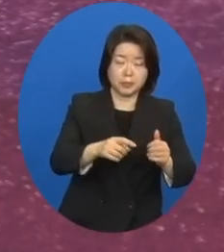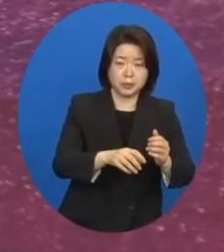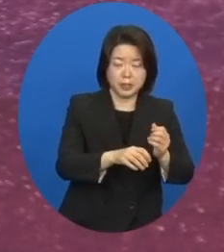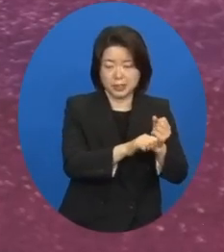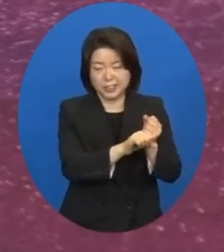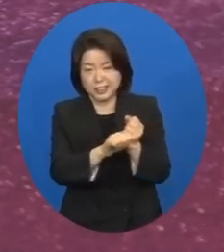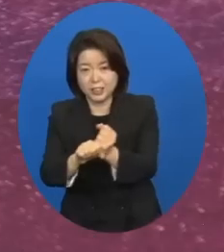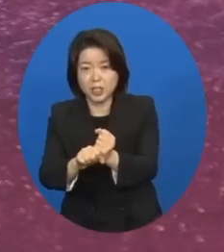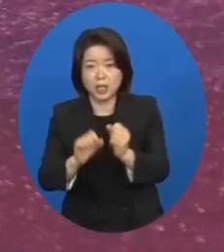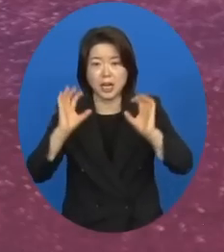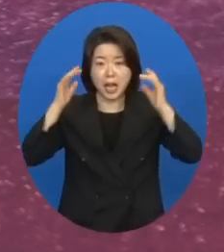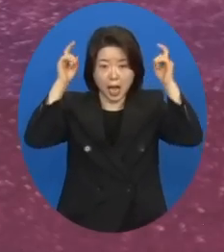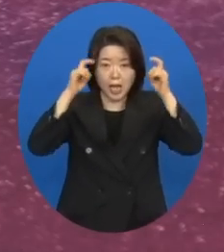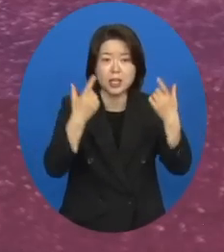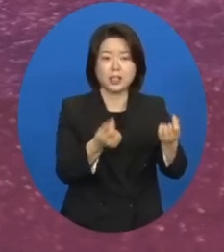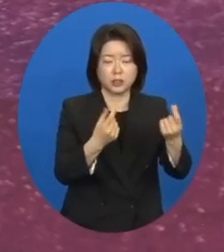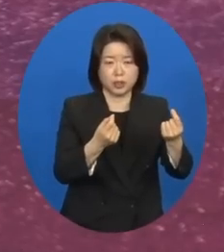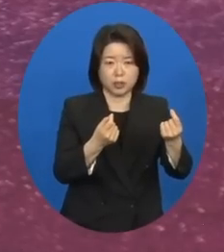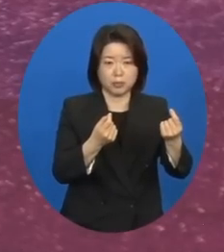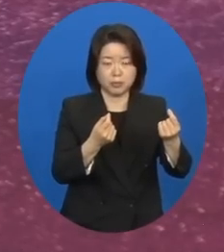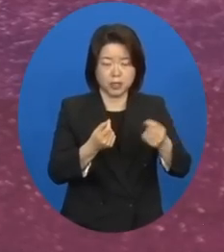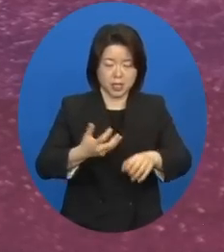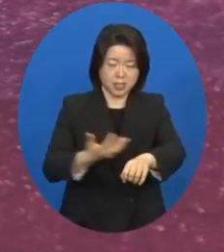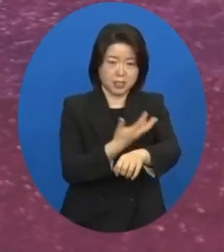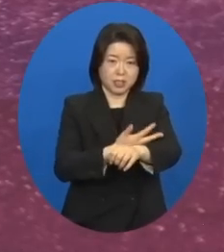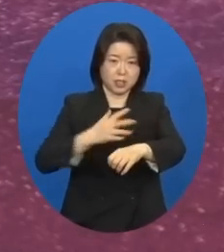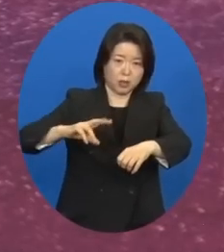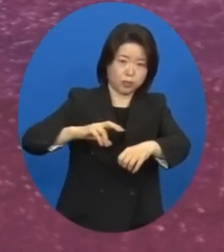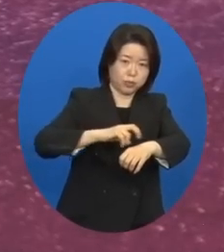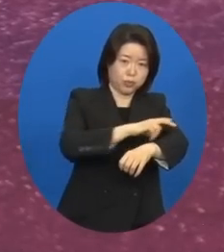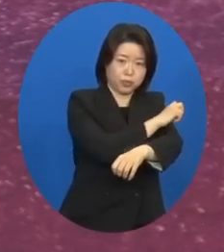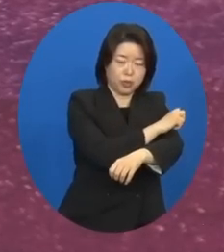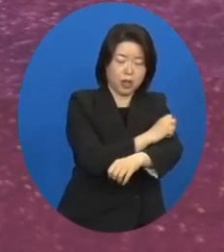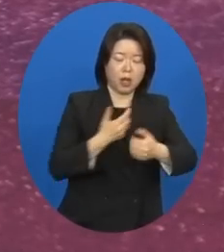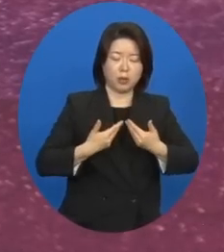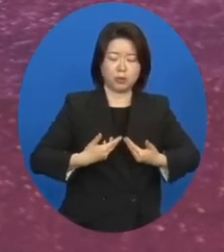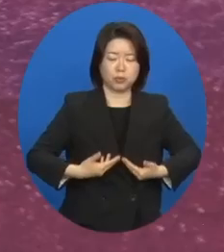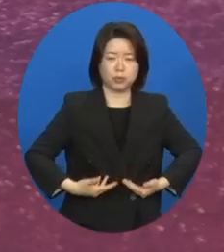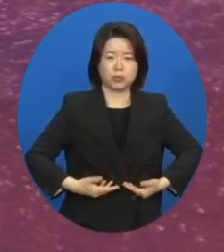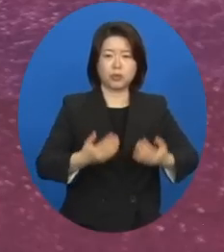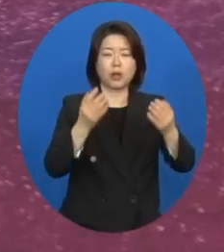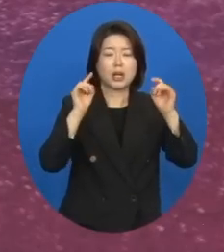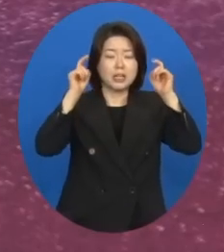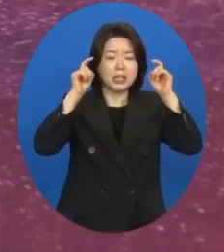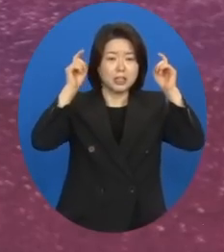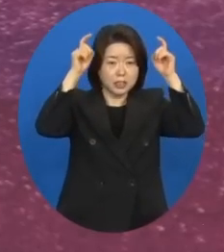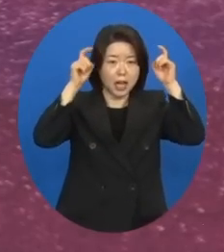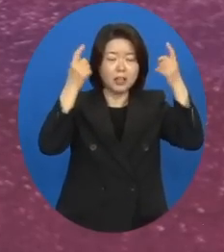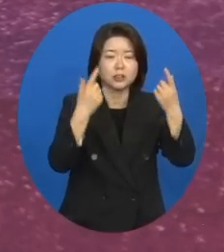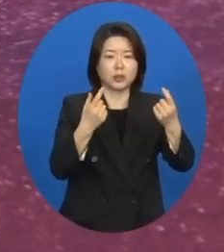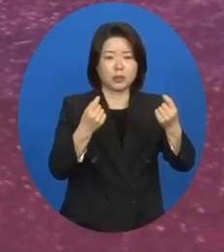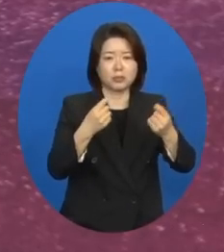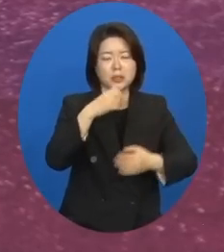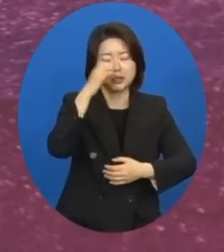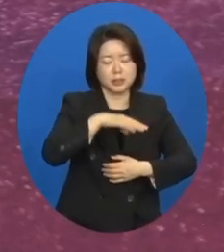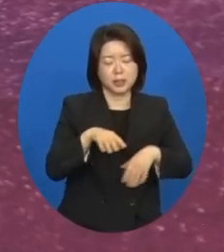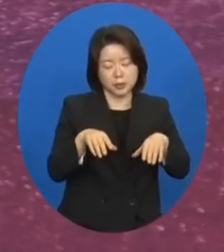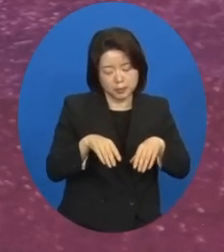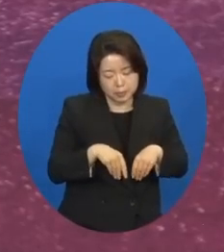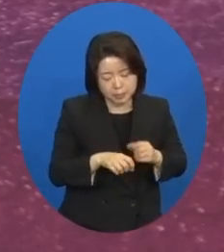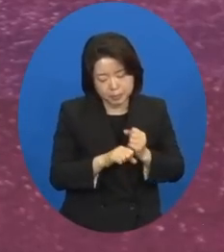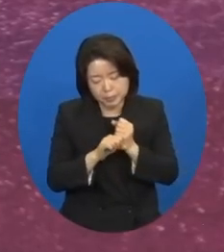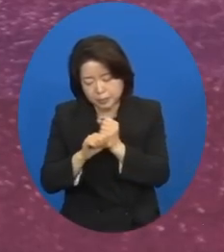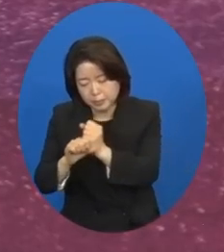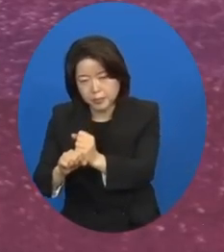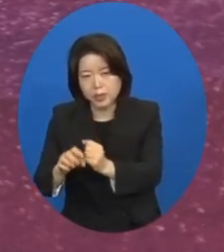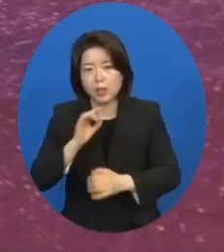양처럼, 마치 털 깎는 사람 앞에서 잠잠한 암양처럼 끌려가기만 할 뿐 아무 말도 하지 않았다.